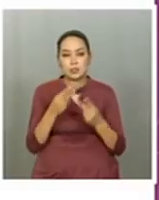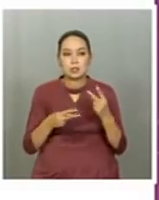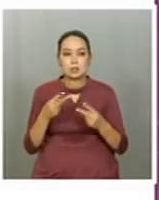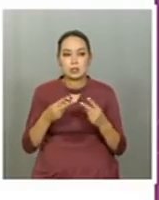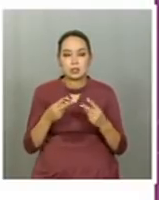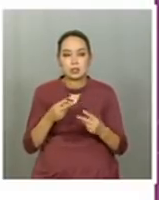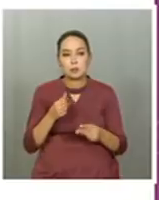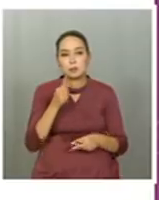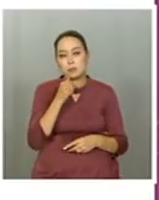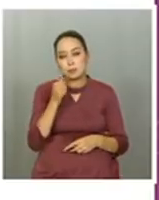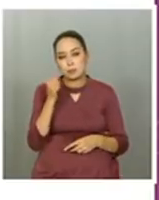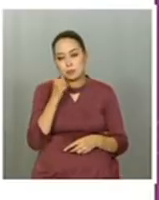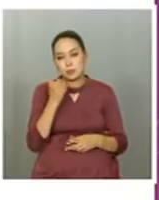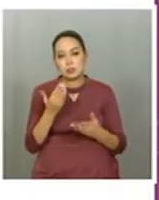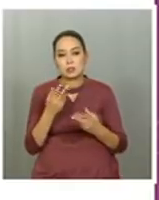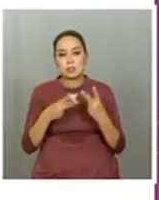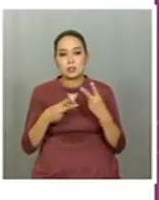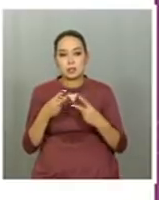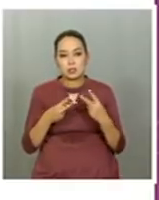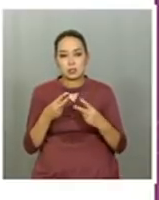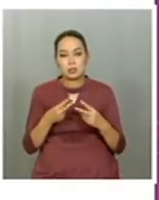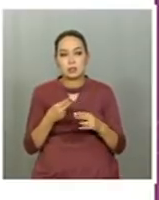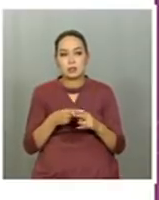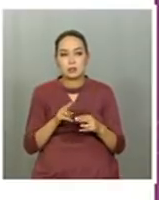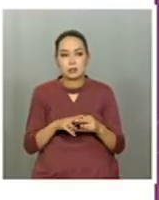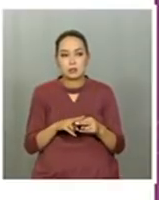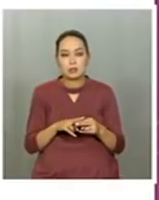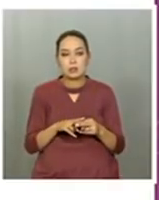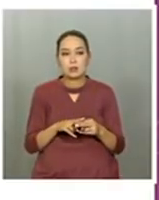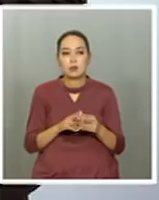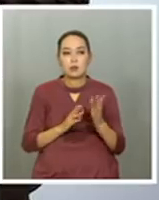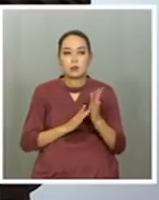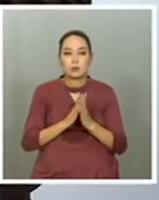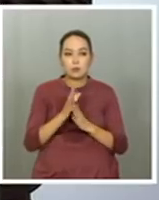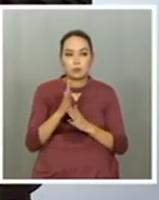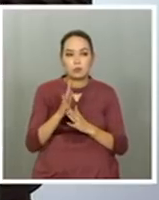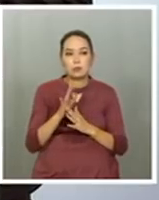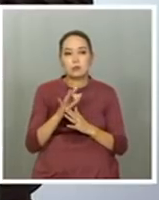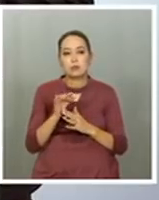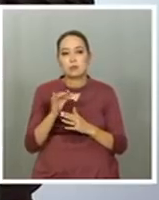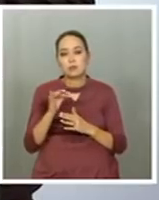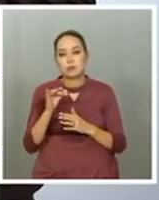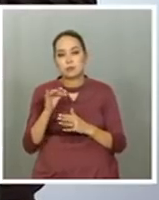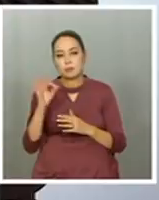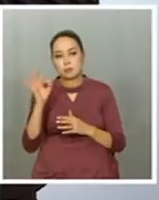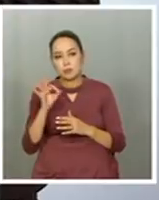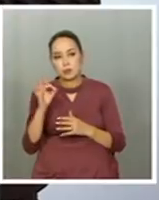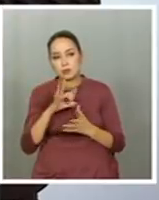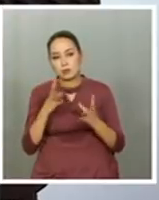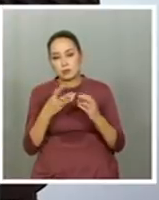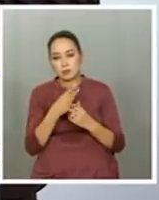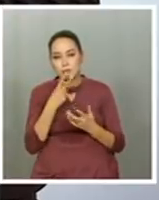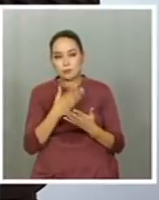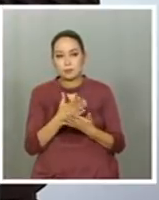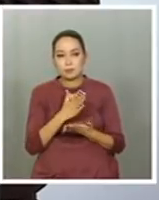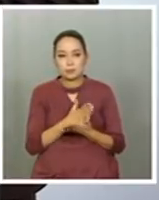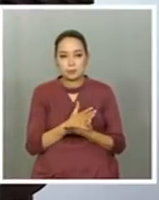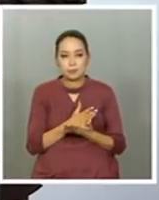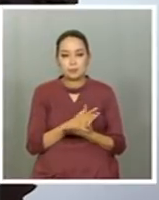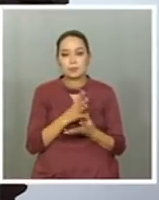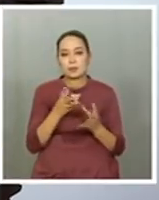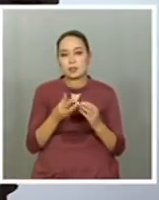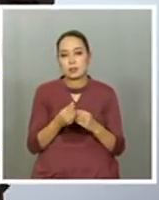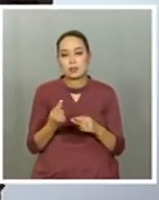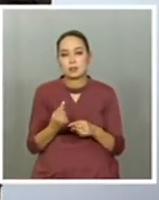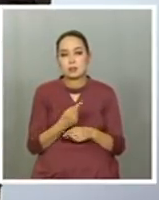жылмен салыстырғандағы кей облыстарда өсім және төмендеу пайыздық есебімен көрсетіліп тұр. Бұл жерлерде де жалпы алғашқы